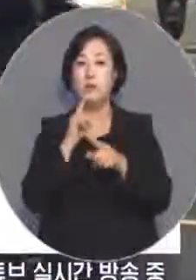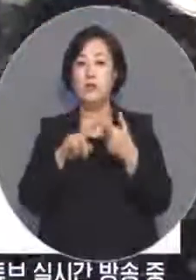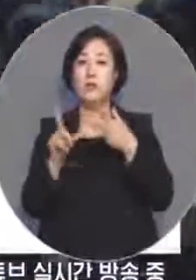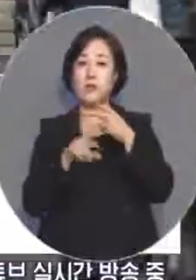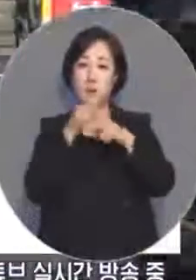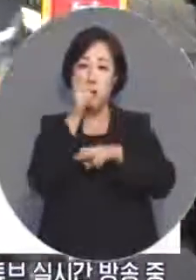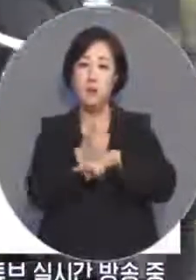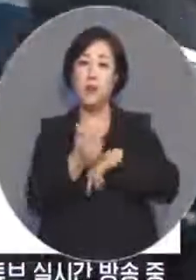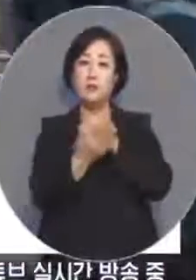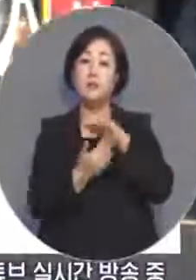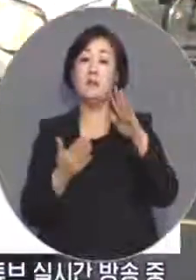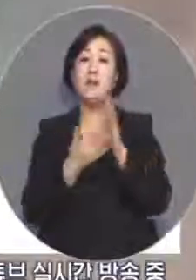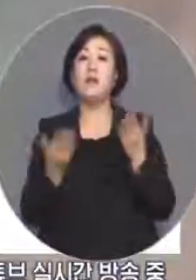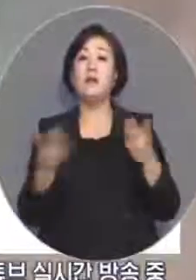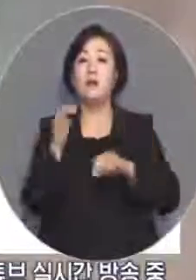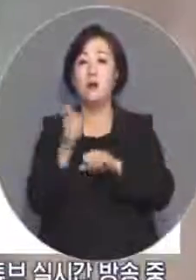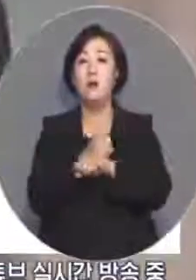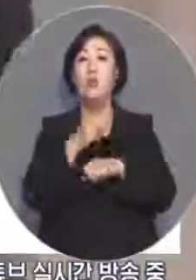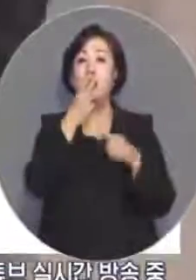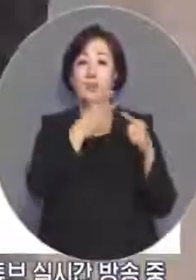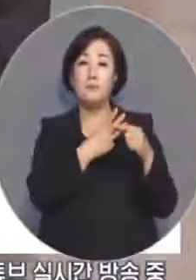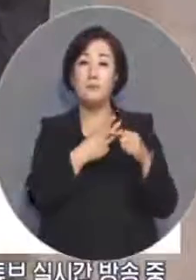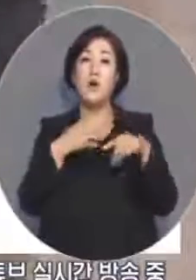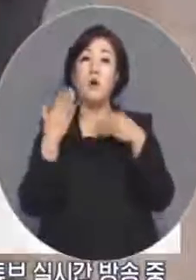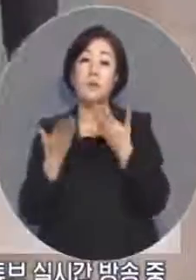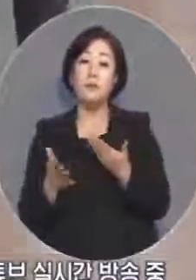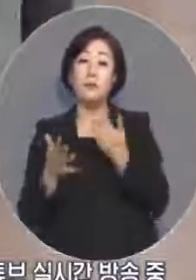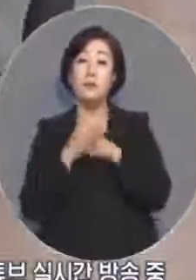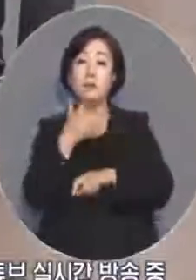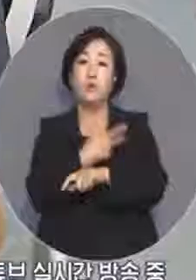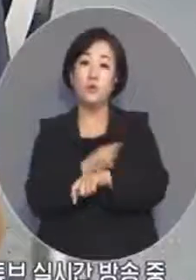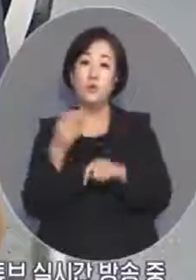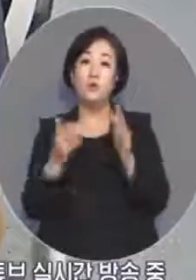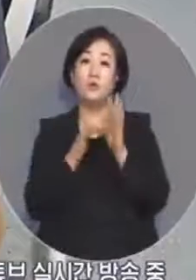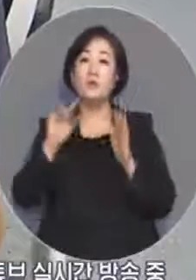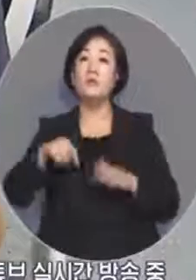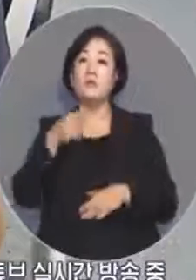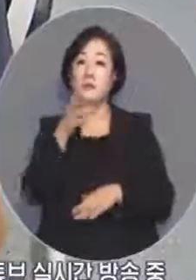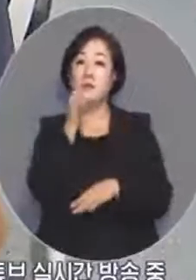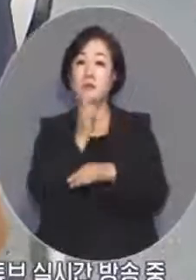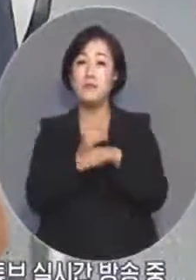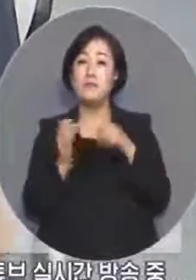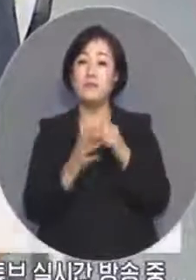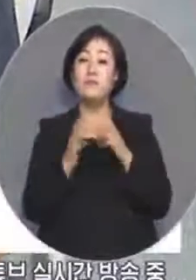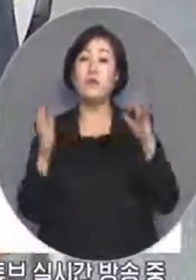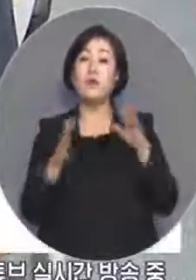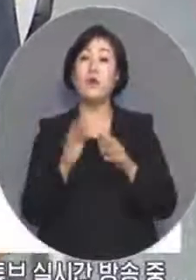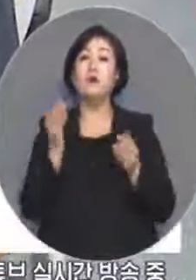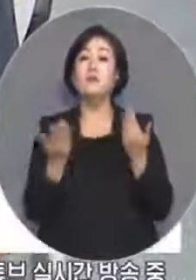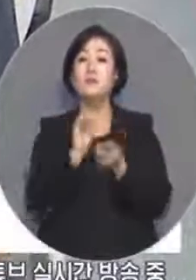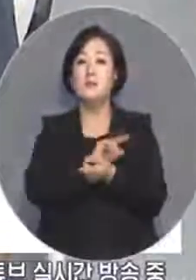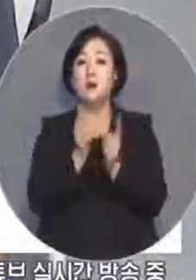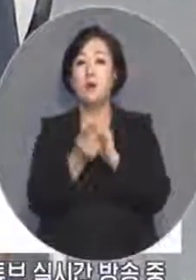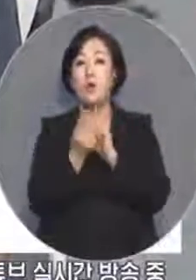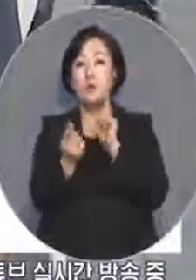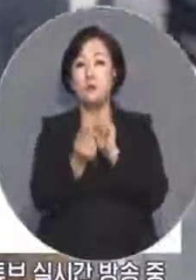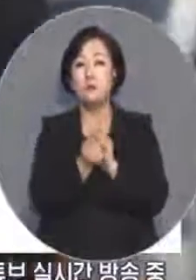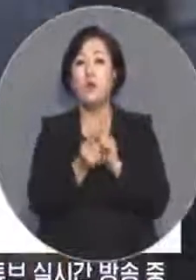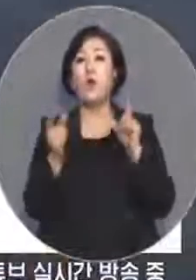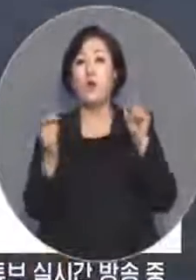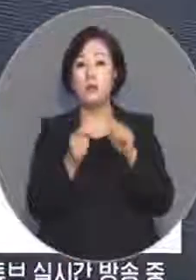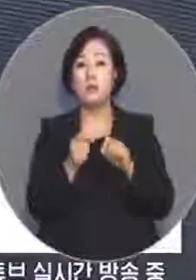연장하고 3차 백신접종 자는 하루씩 휴가를 주고 있습니다 모 임 정 직원간 접촉을 청에 대한 줄이도록 하고